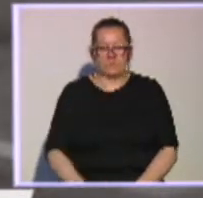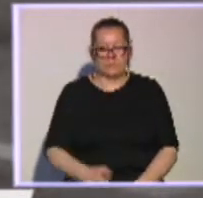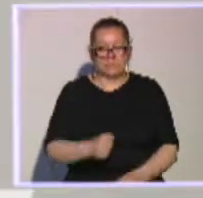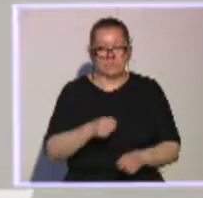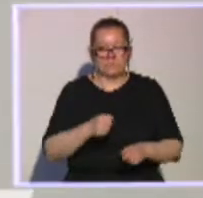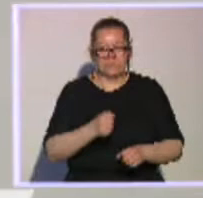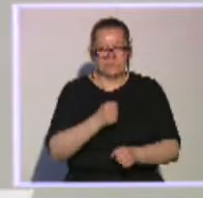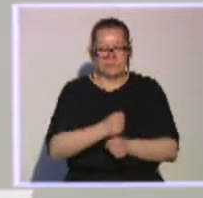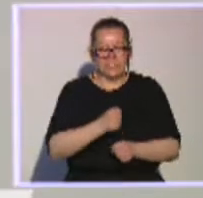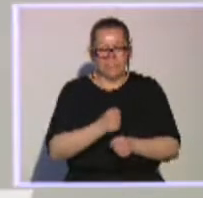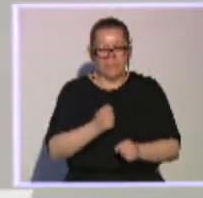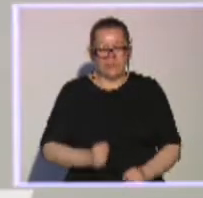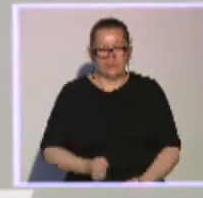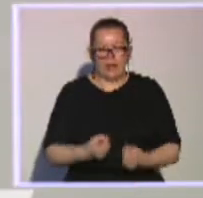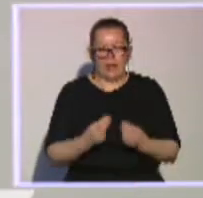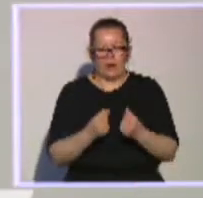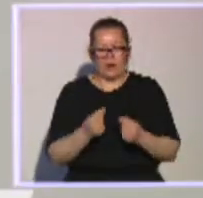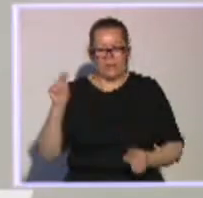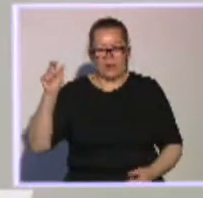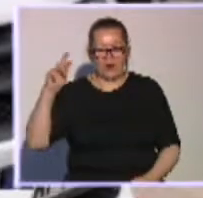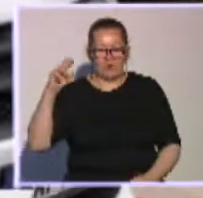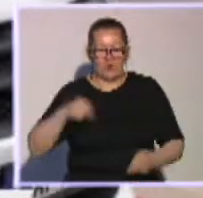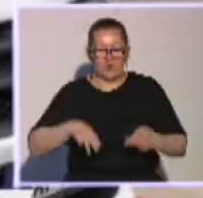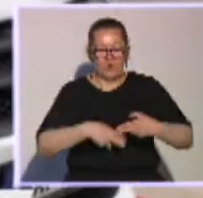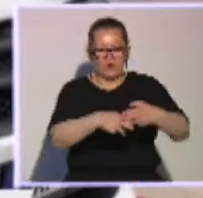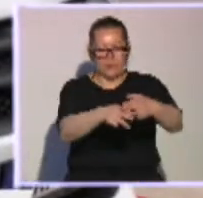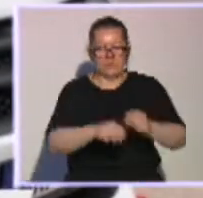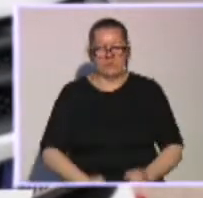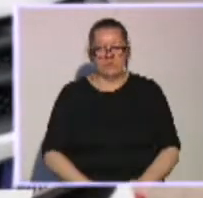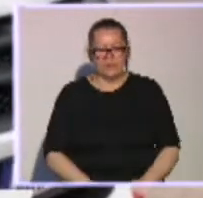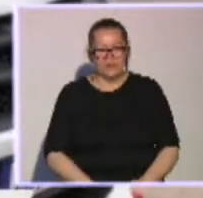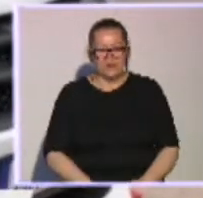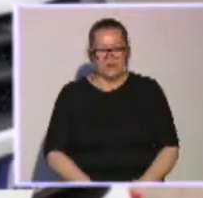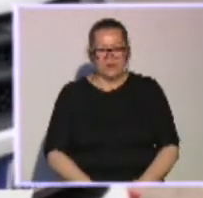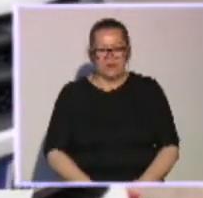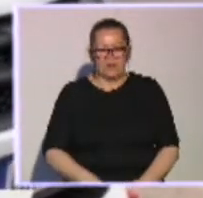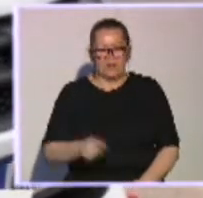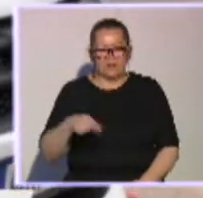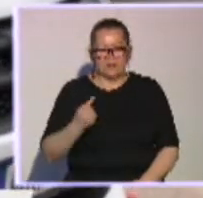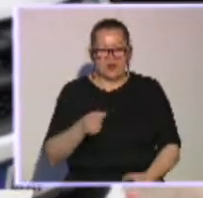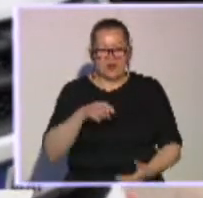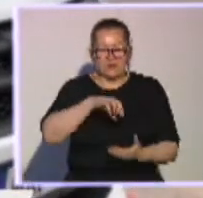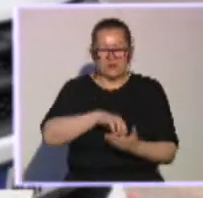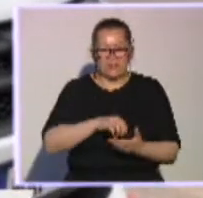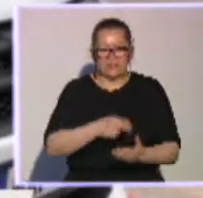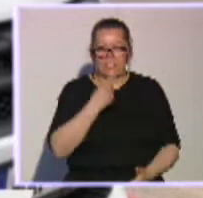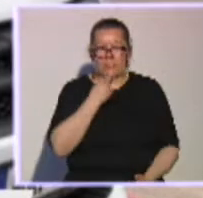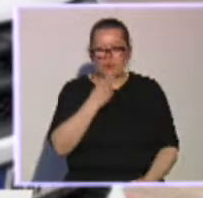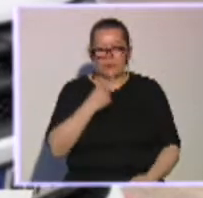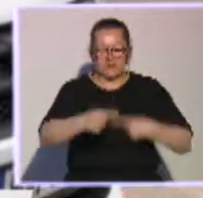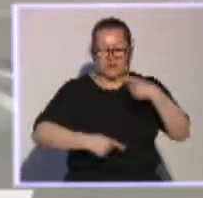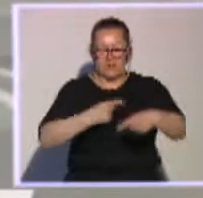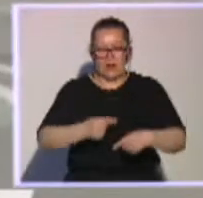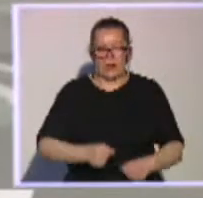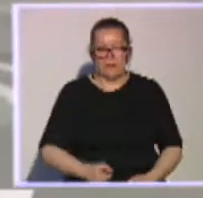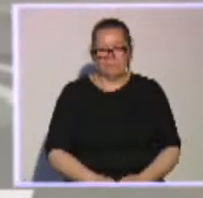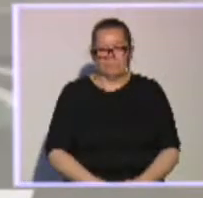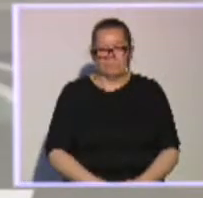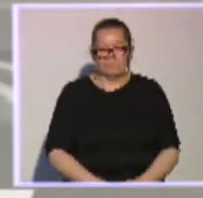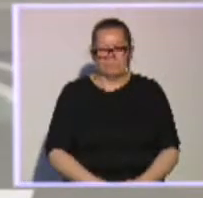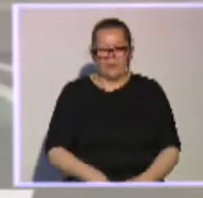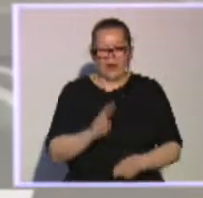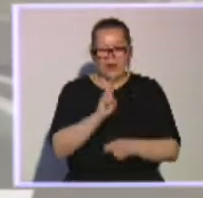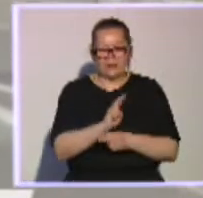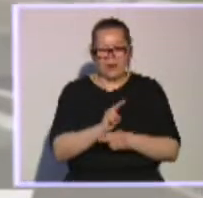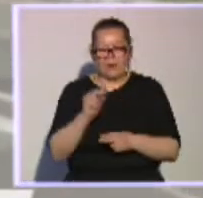Serviciului de Investigare a Criminalității Economice Telorman, cu sprijinul Direcției de Investigare a Criminalității Economice din cadrul Inspectoratului General al Poliției Române, sub